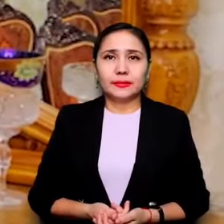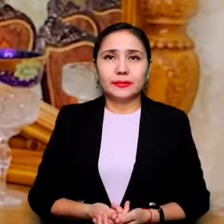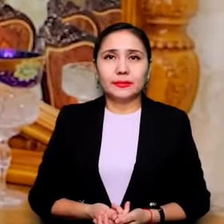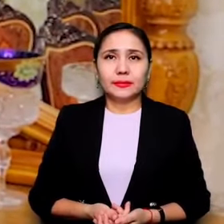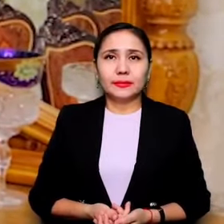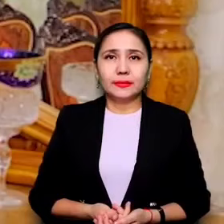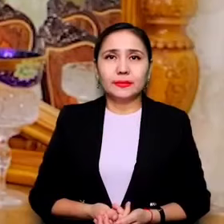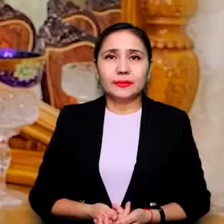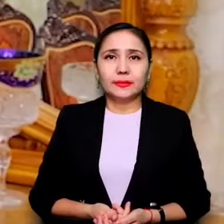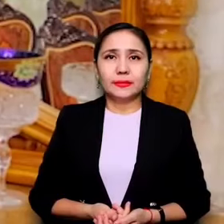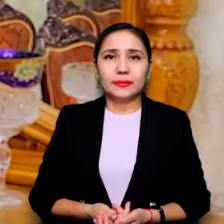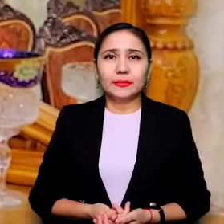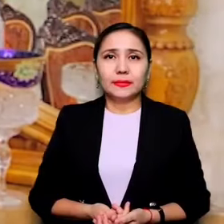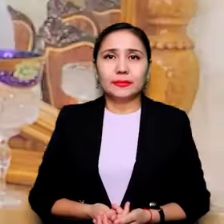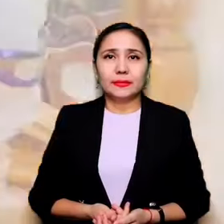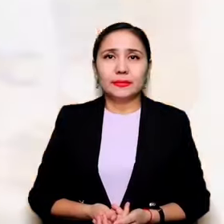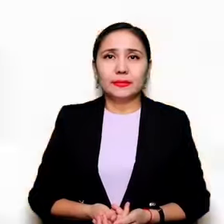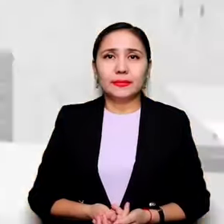ko'zguga qaradi.